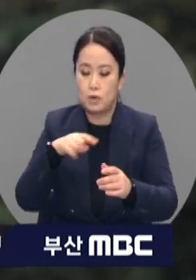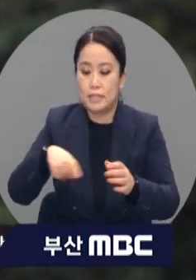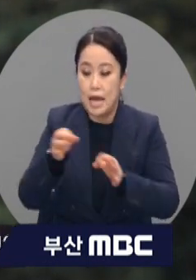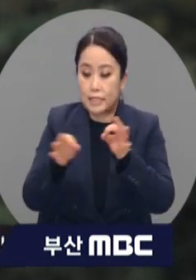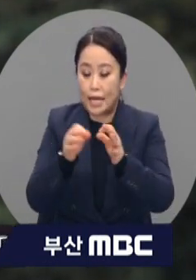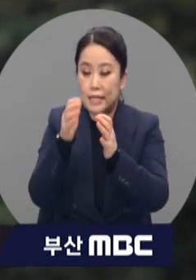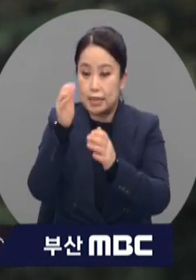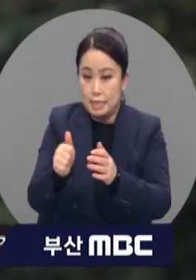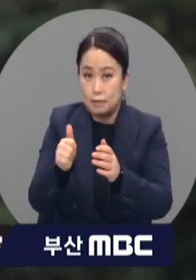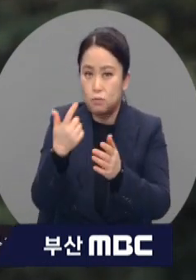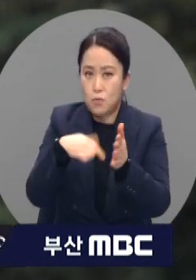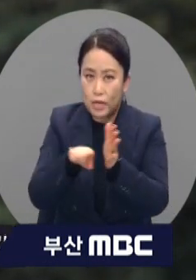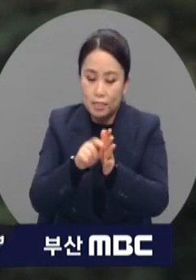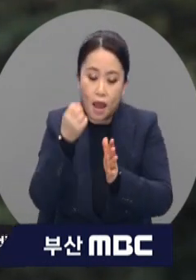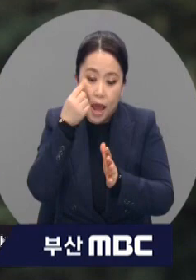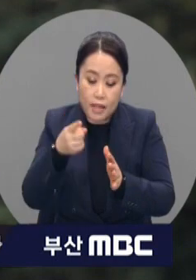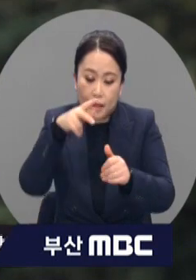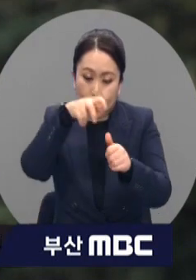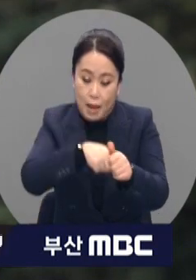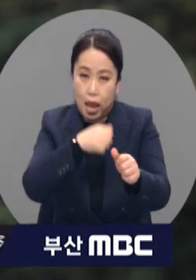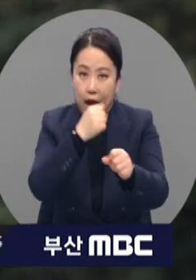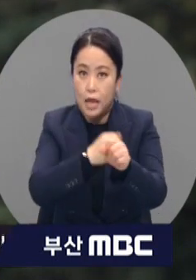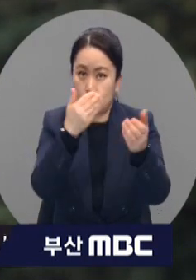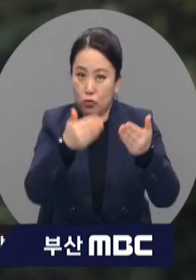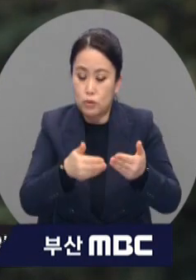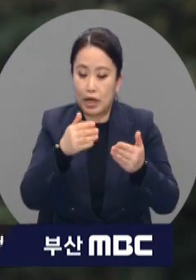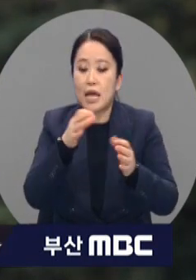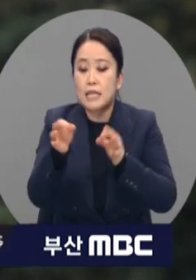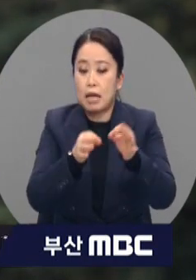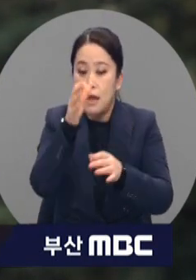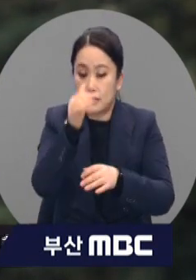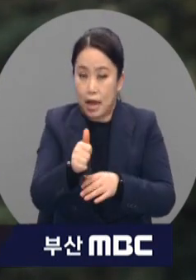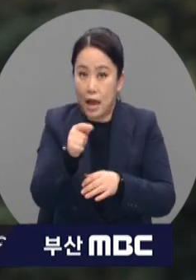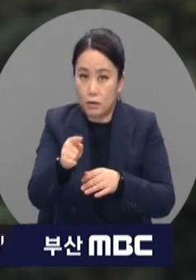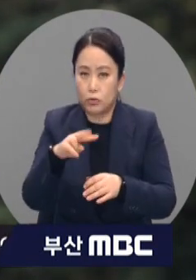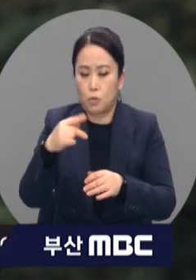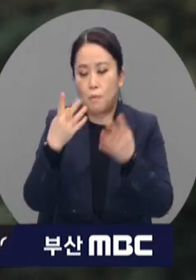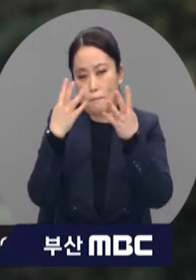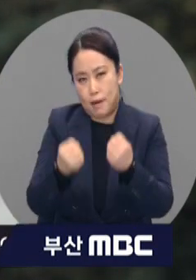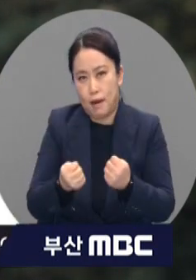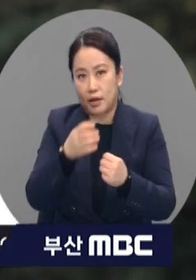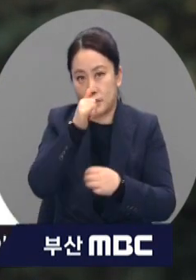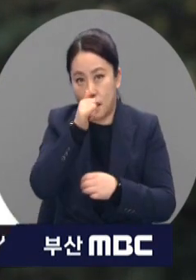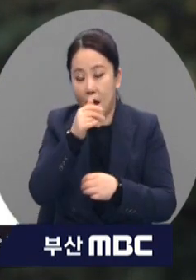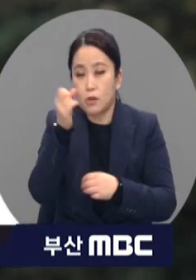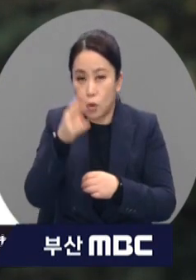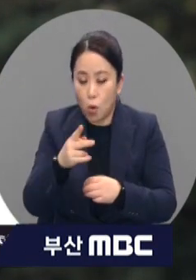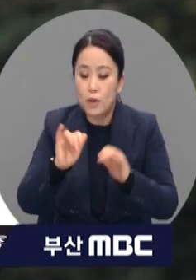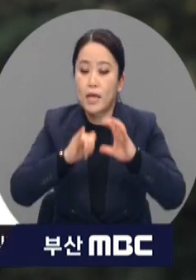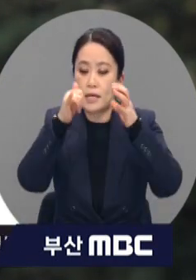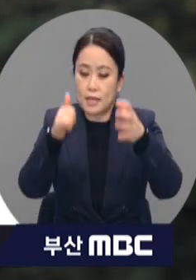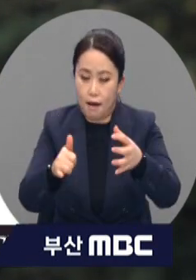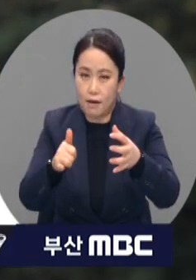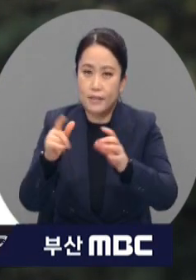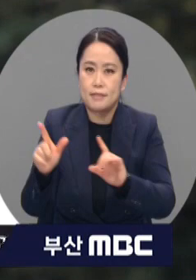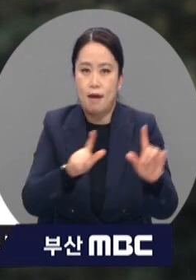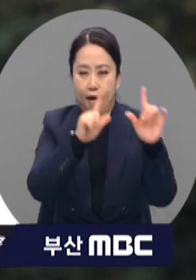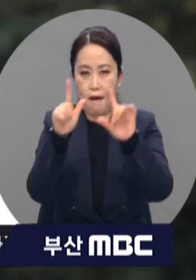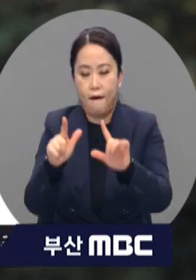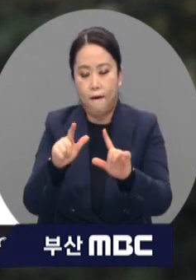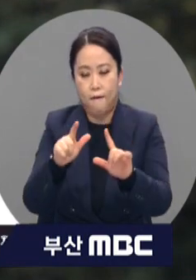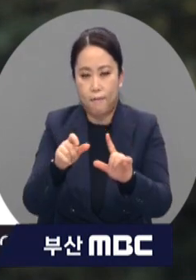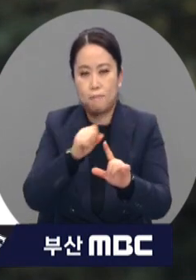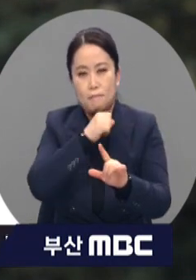깎아준 착한 임대인분들도 이렇게 많았습니다. 그래도 우리 세상은 아직 살만하다는 희망을 주는